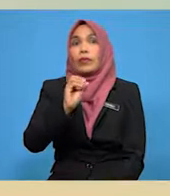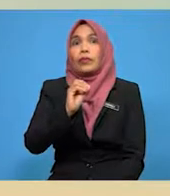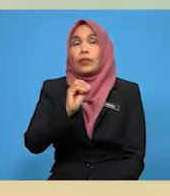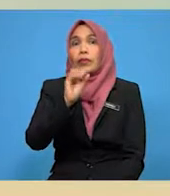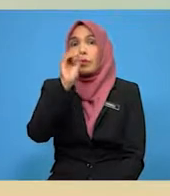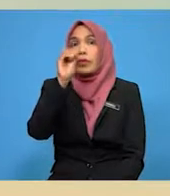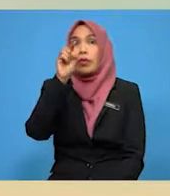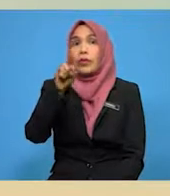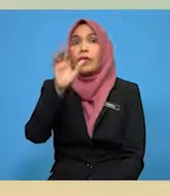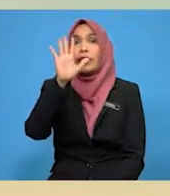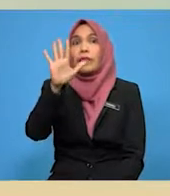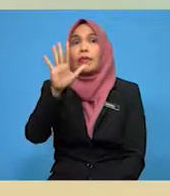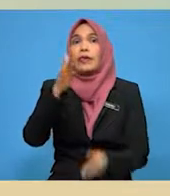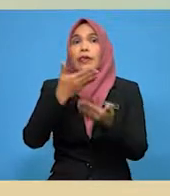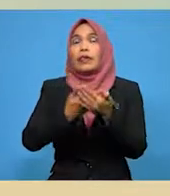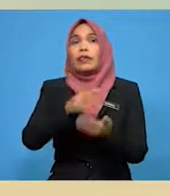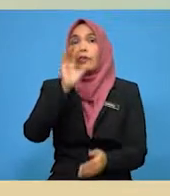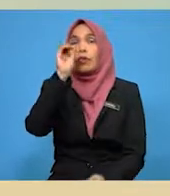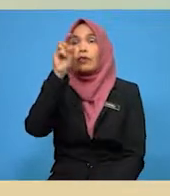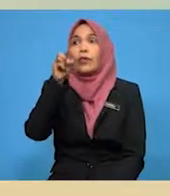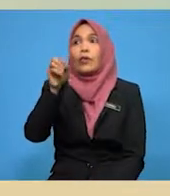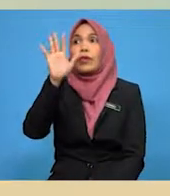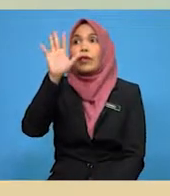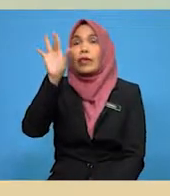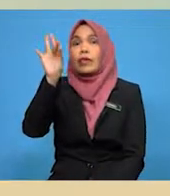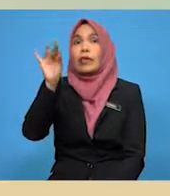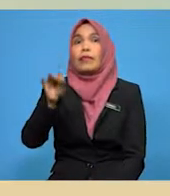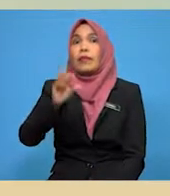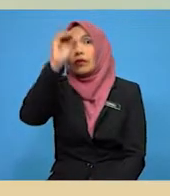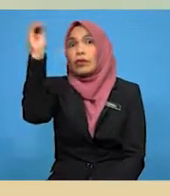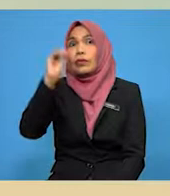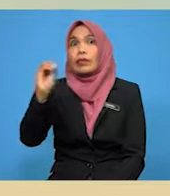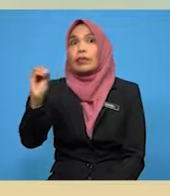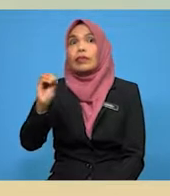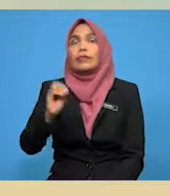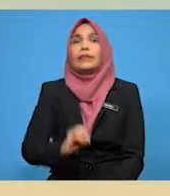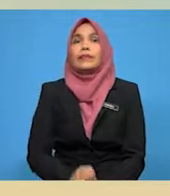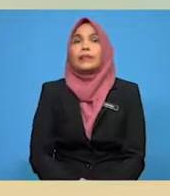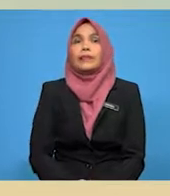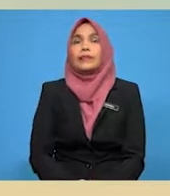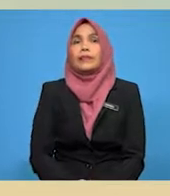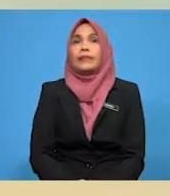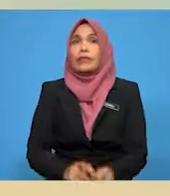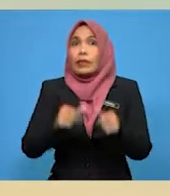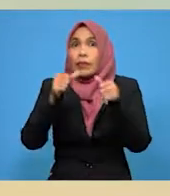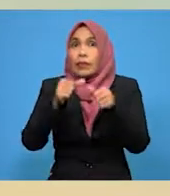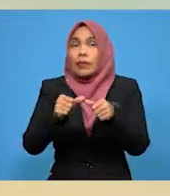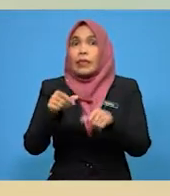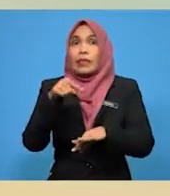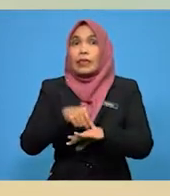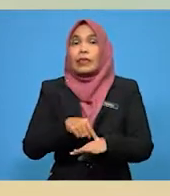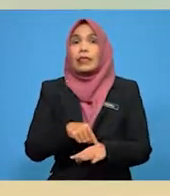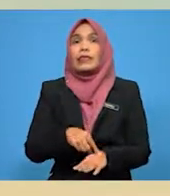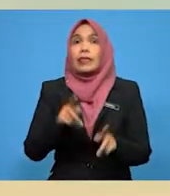dioksida dan turning tray adalah setiap 1 jam. Ketetapan ini perlu dipantau